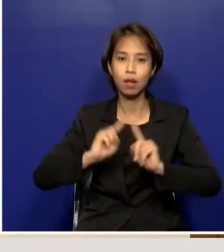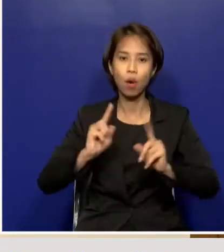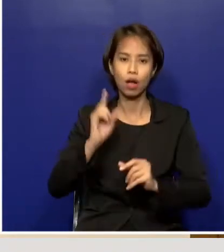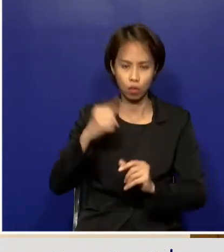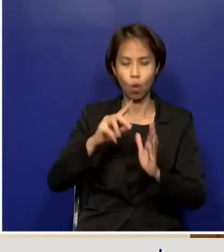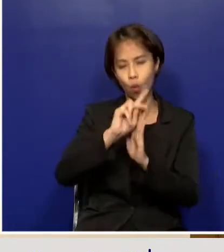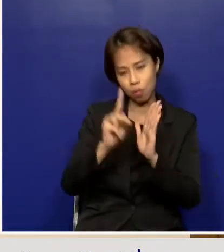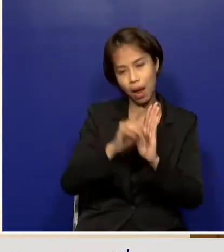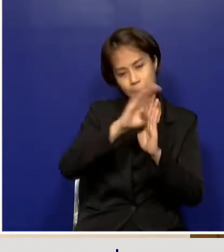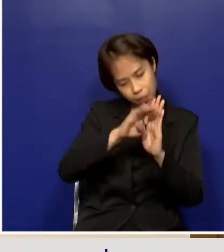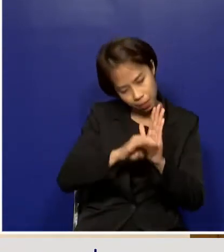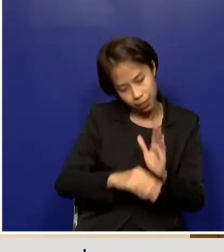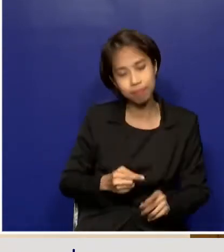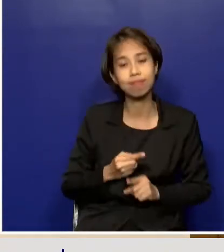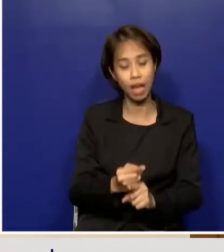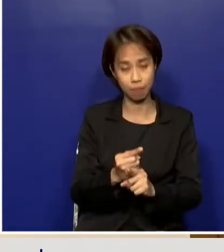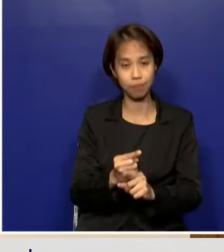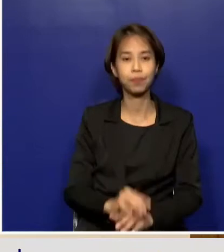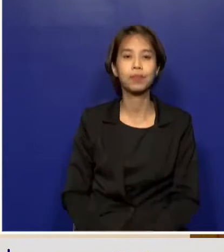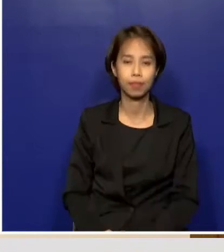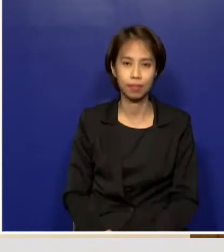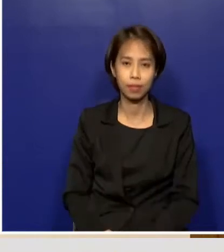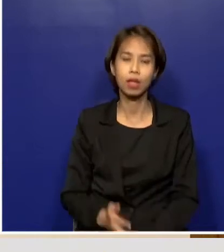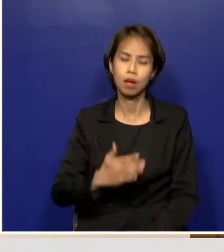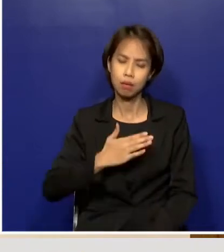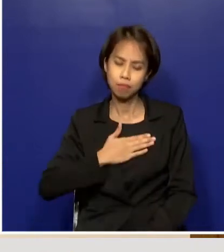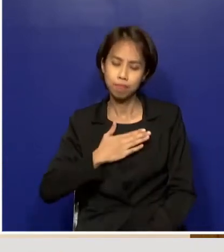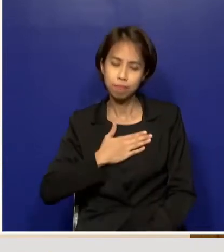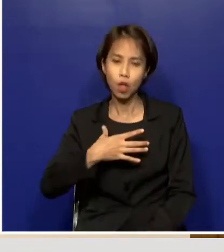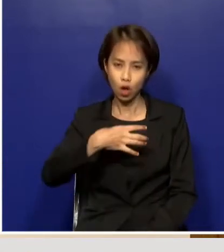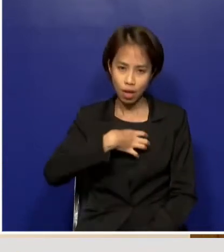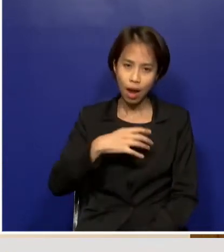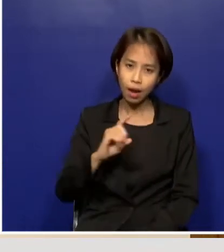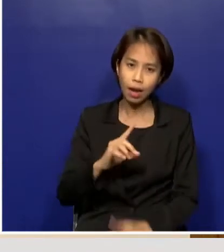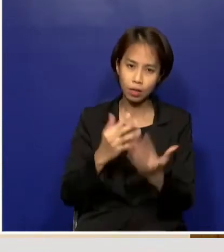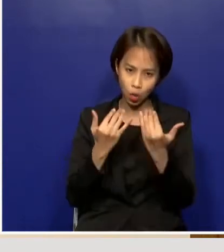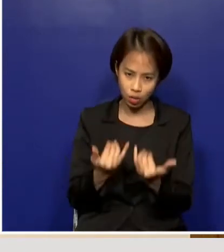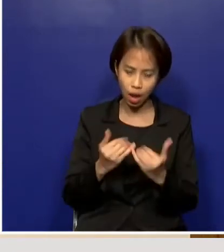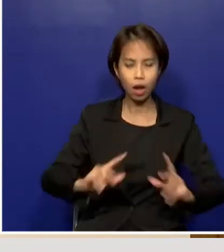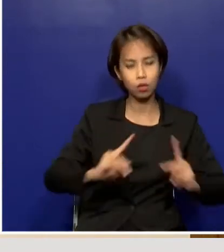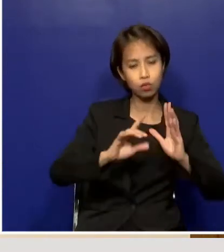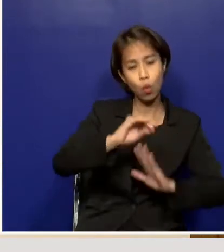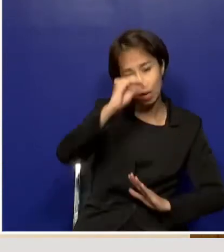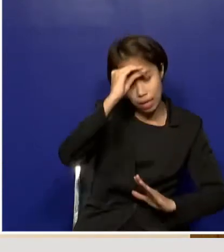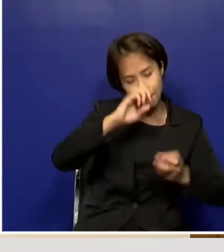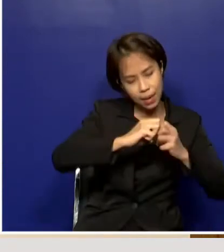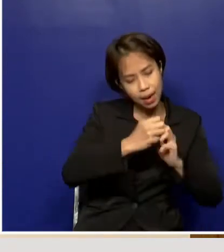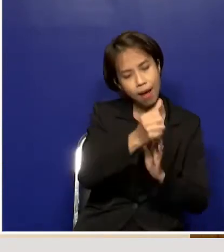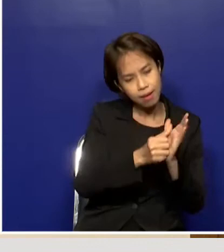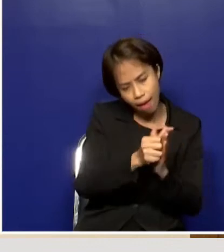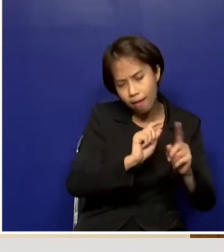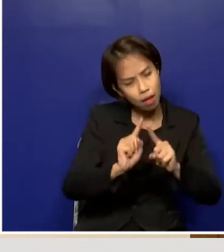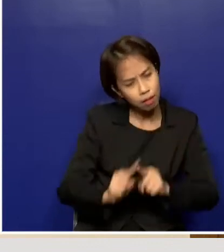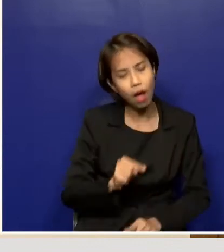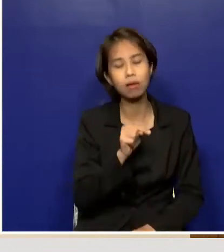กดหมายตามระเบียบนะครับเพะนั้น ก็ ผมไมอยากให้การแก้บถาของสุดสาจะๆ อะไรกตาม